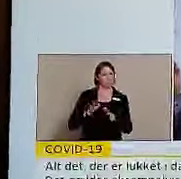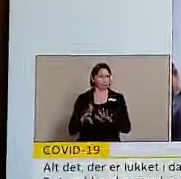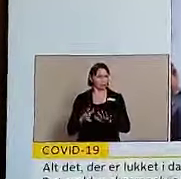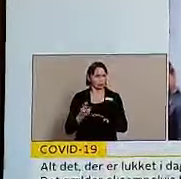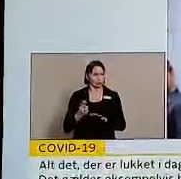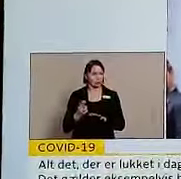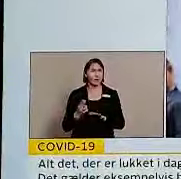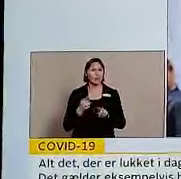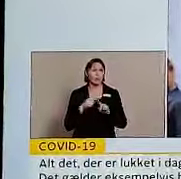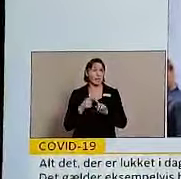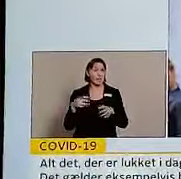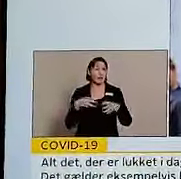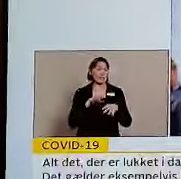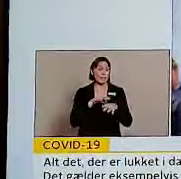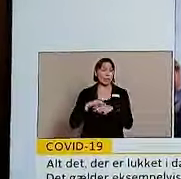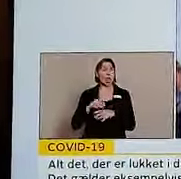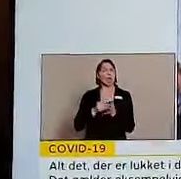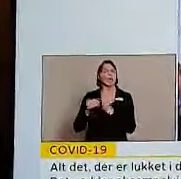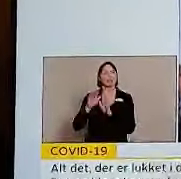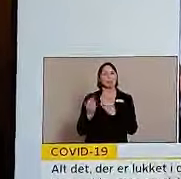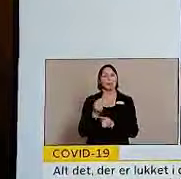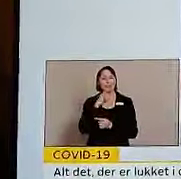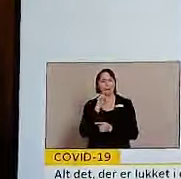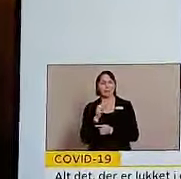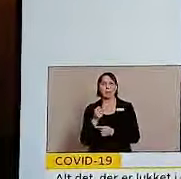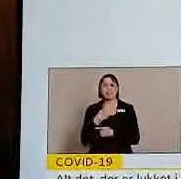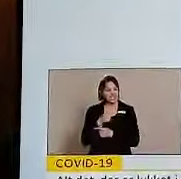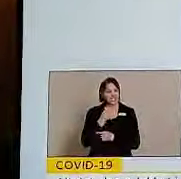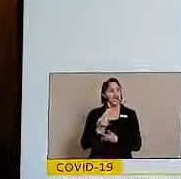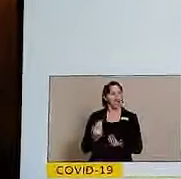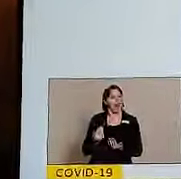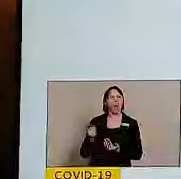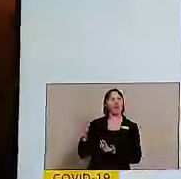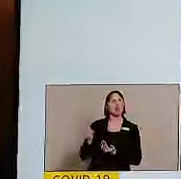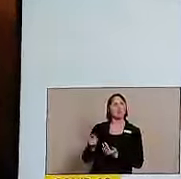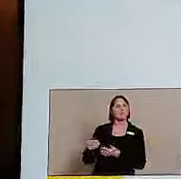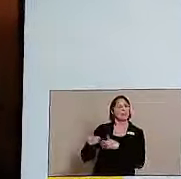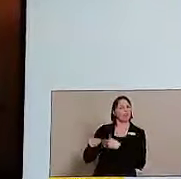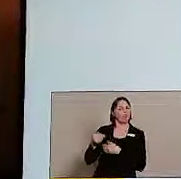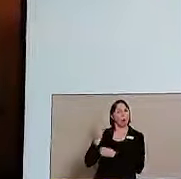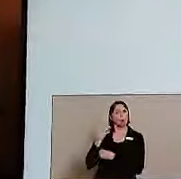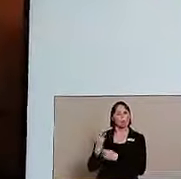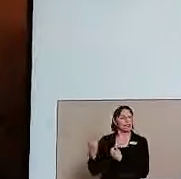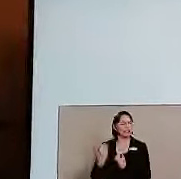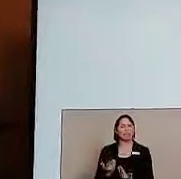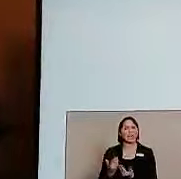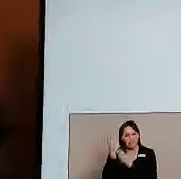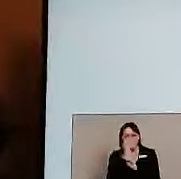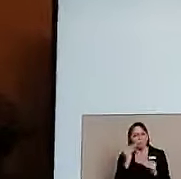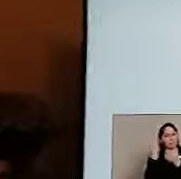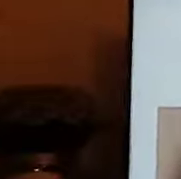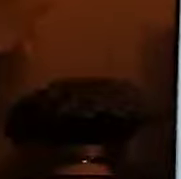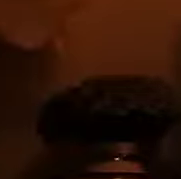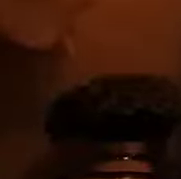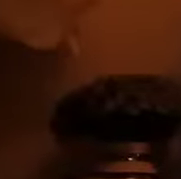السؤال. أنا لا أستطيع أن أترجم أكثر بسبب يعني اتساع الوقت،